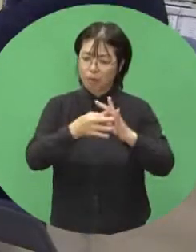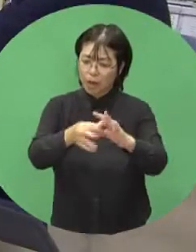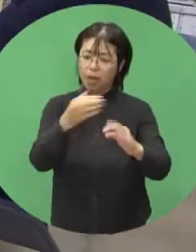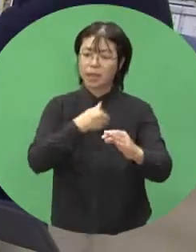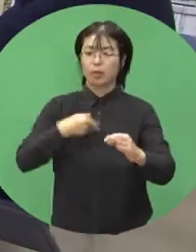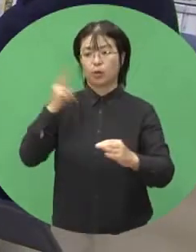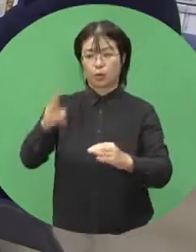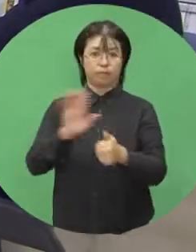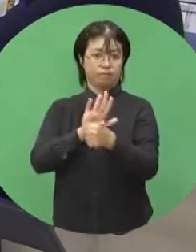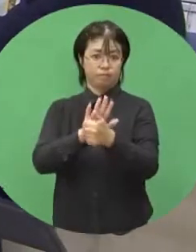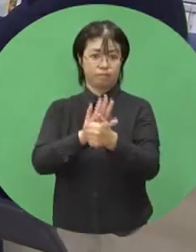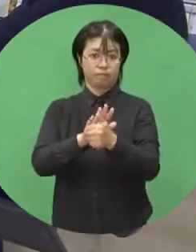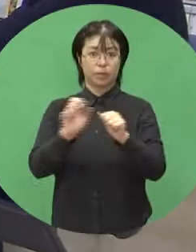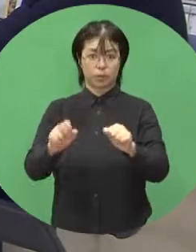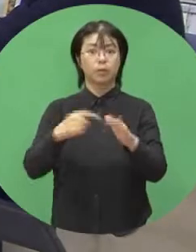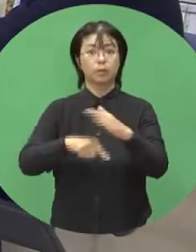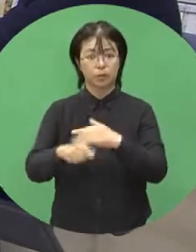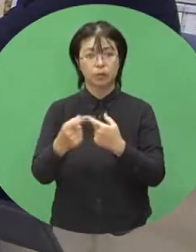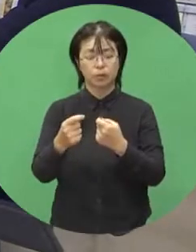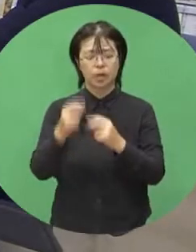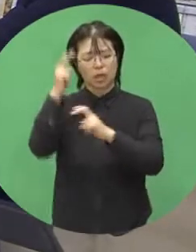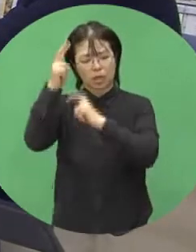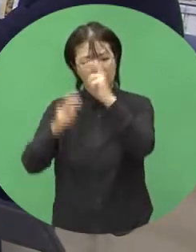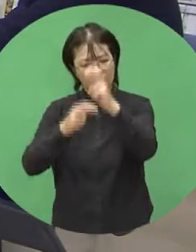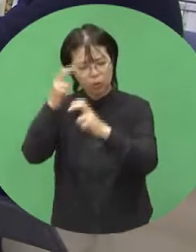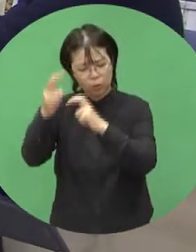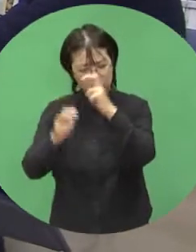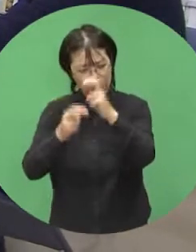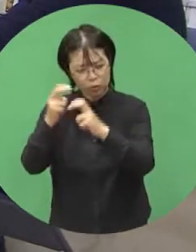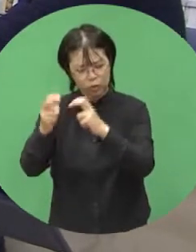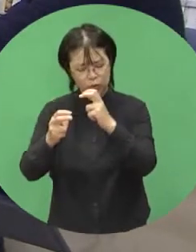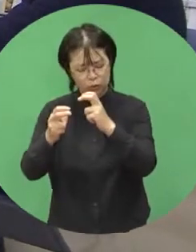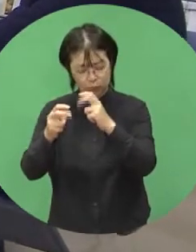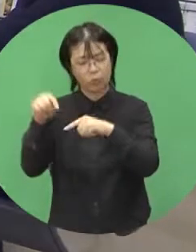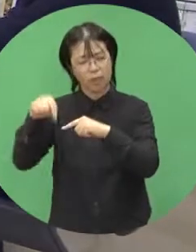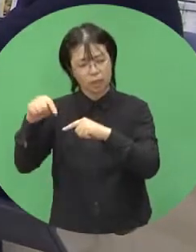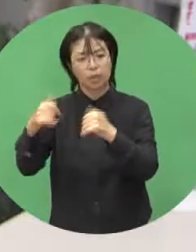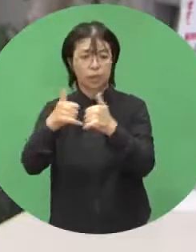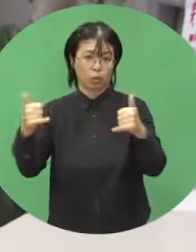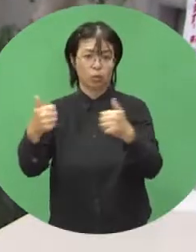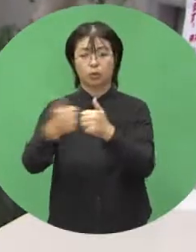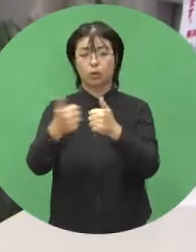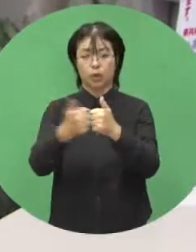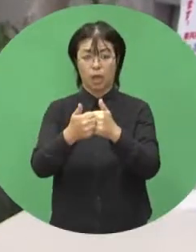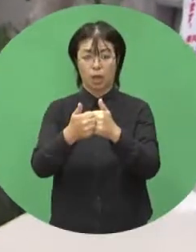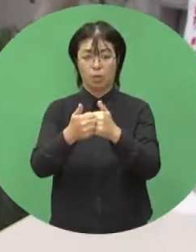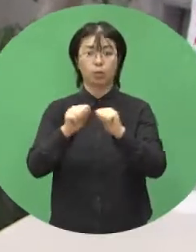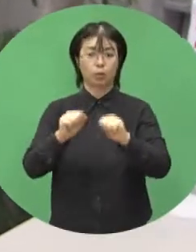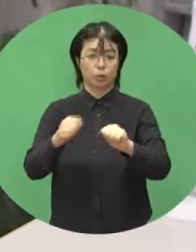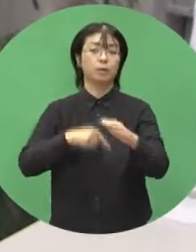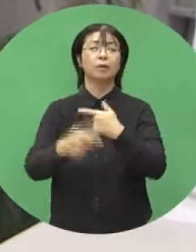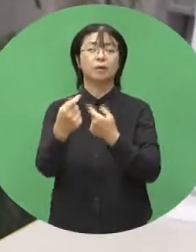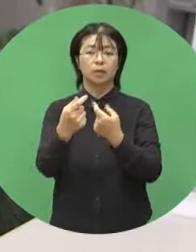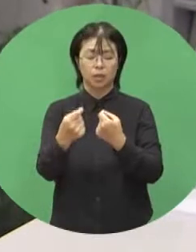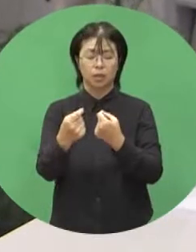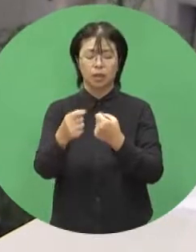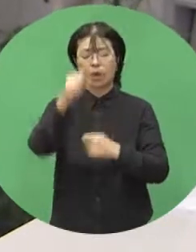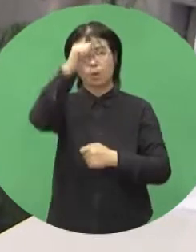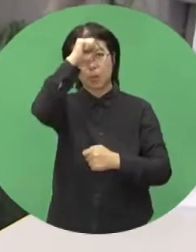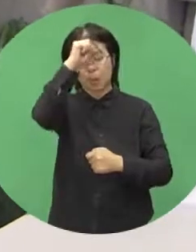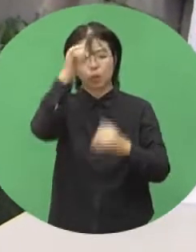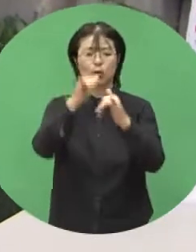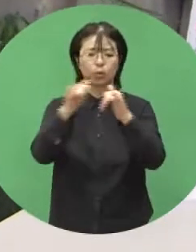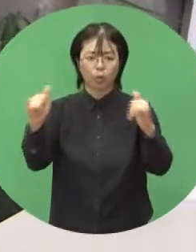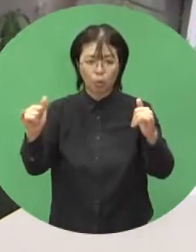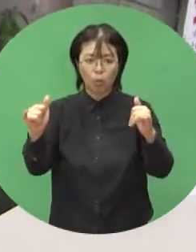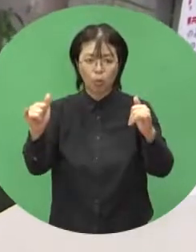ので、悩まれている方の相談にも乗っていただけると、そういうことですね。 お病気を持ちの方っていうのは見